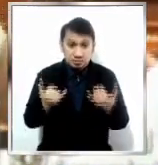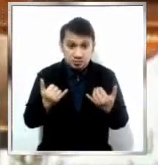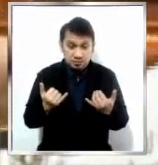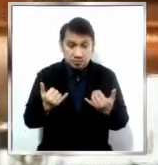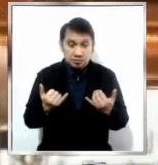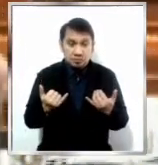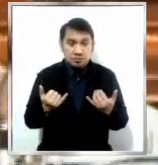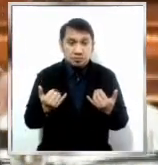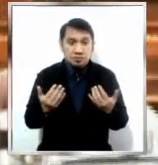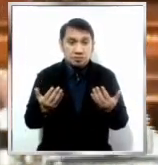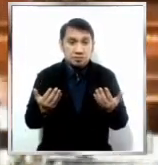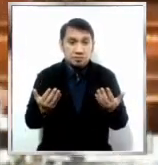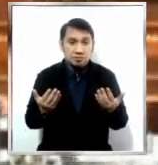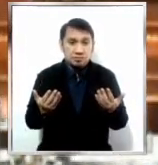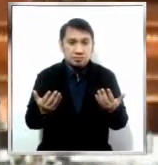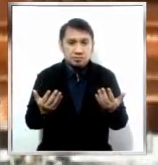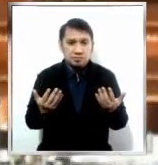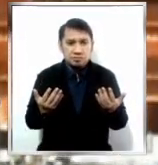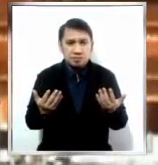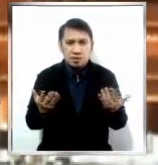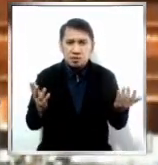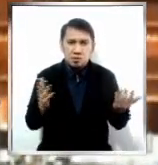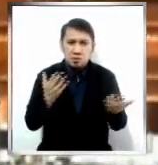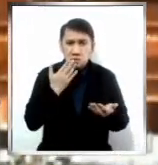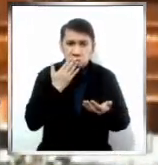mabuti lang sa atin kasi